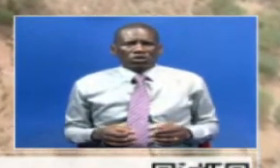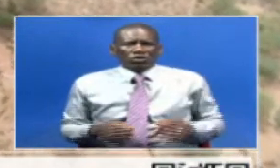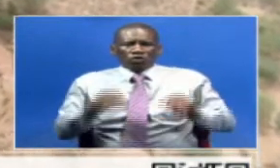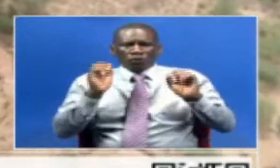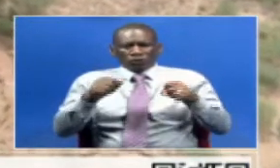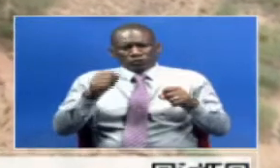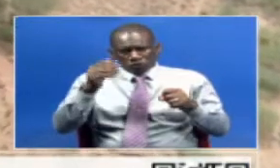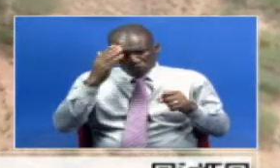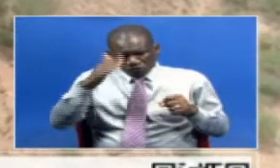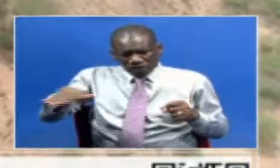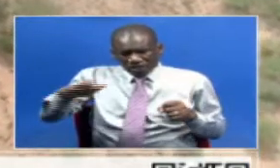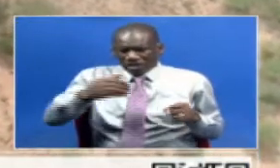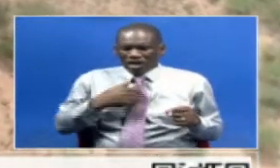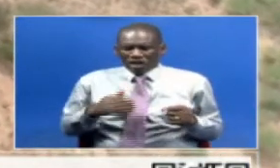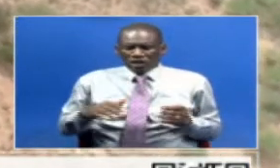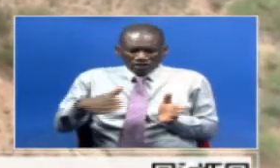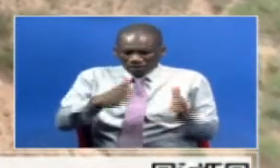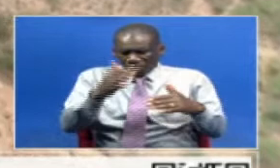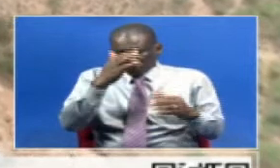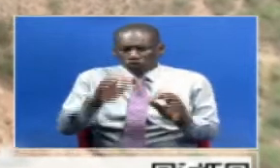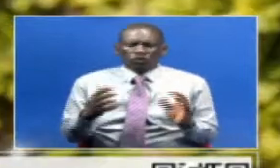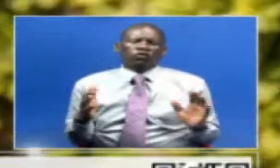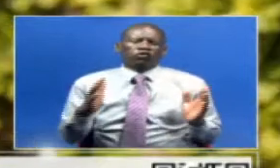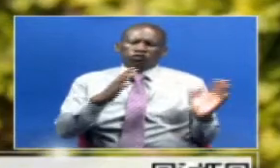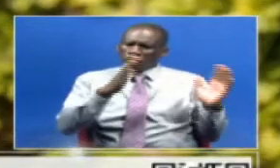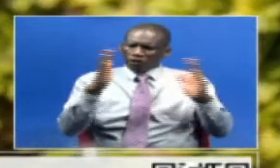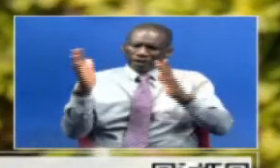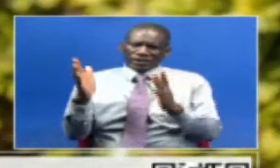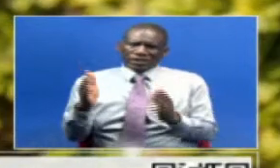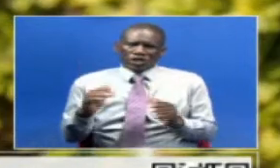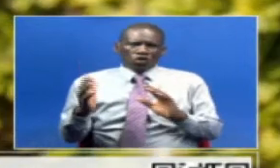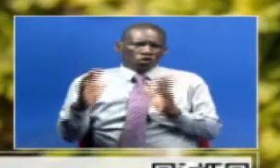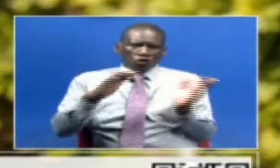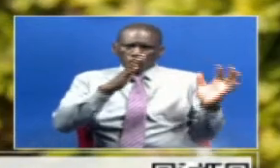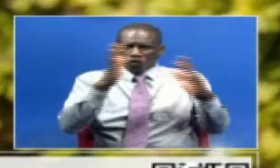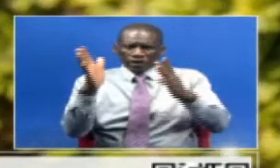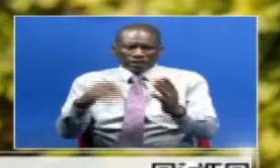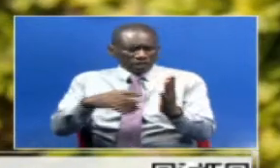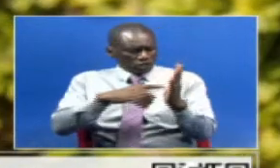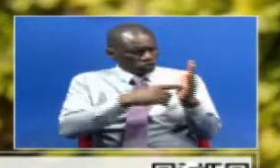msitu. Unanipata? Yaani msitu yenyewe na kuonyesha